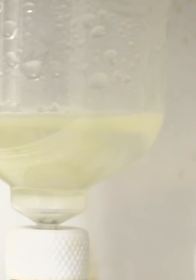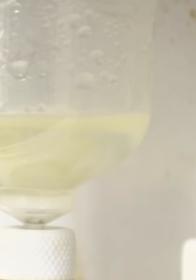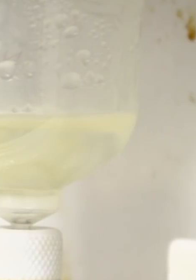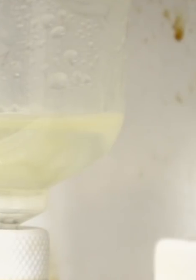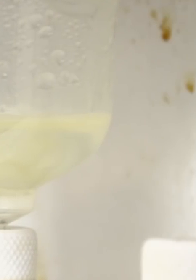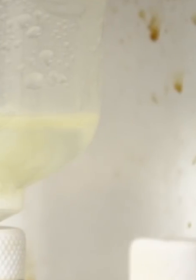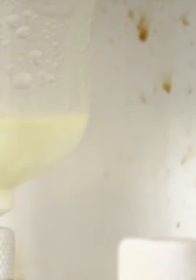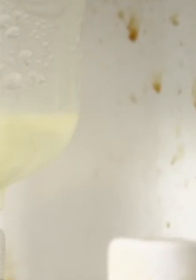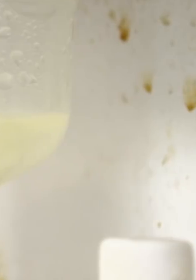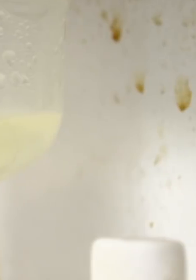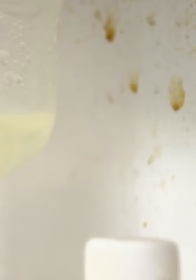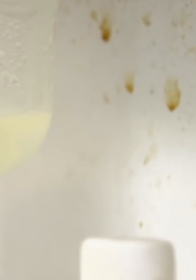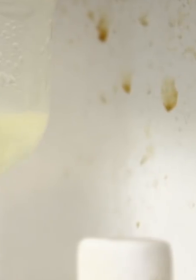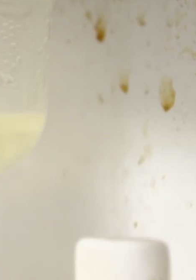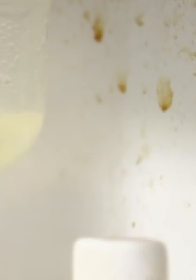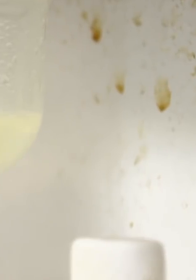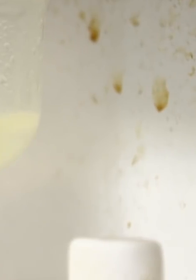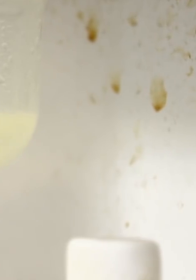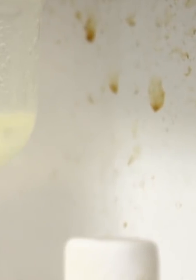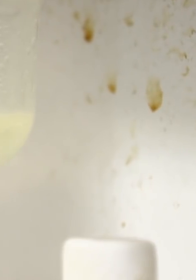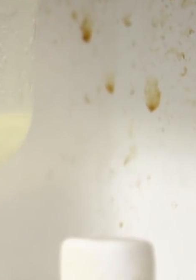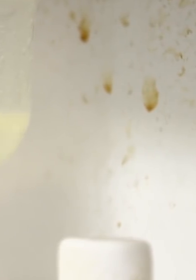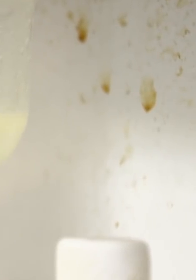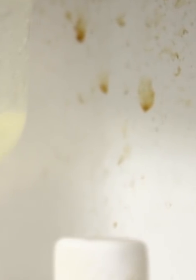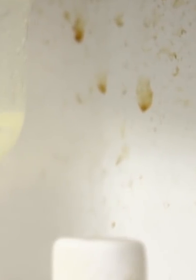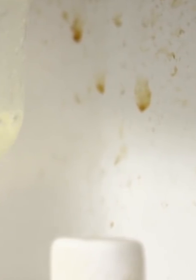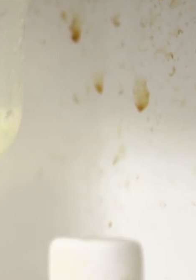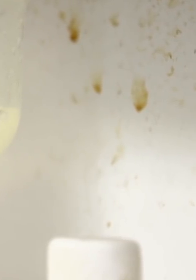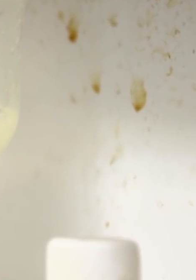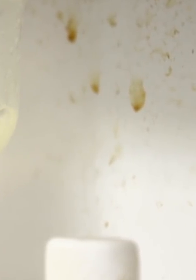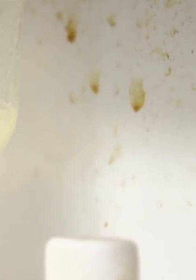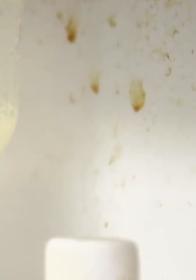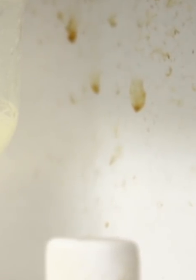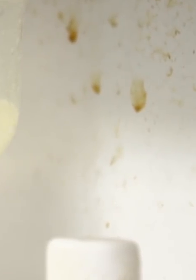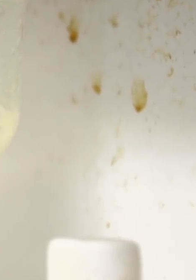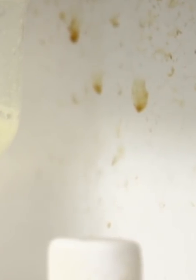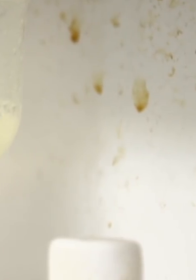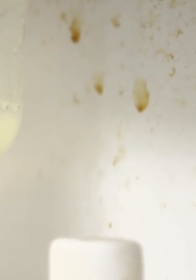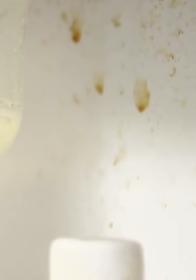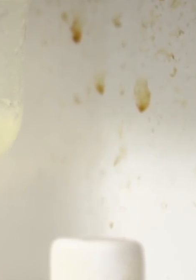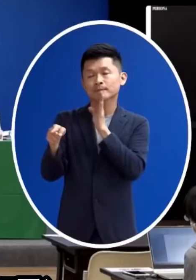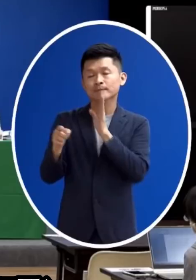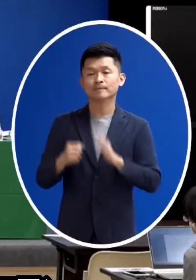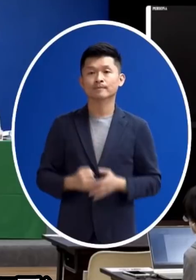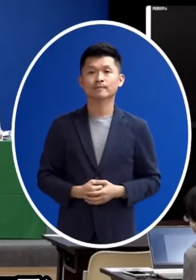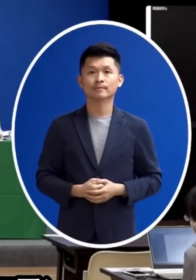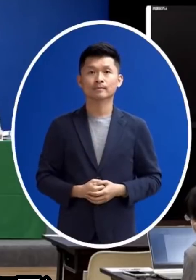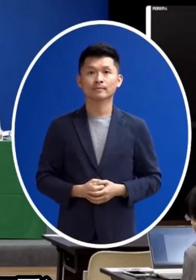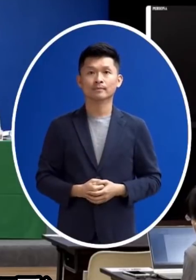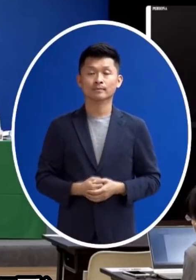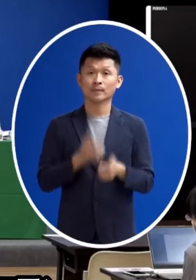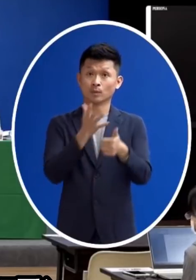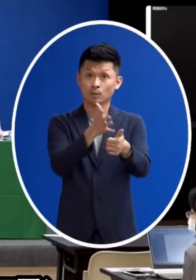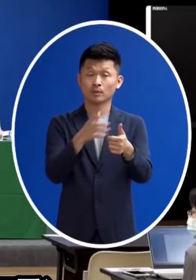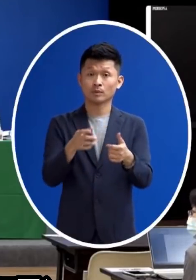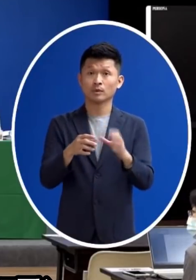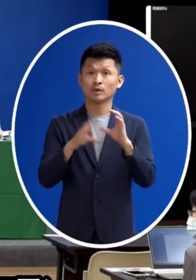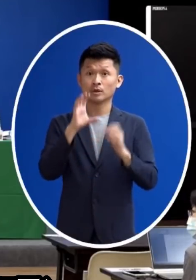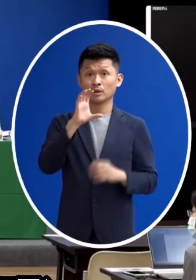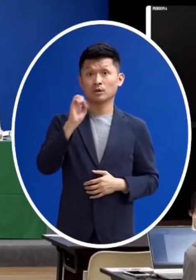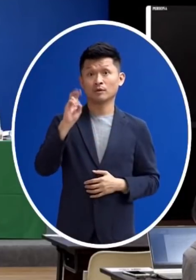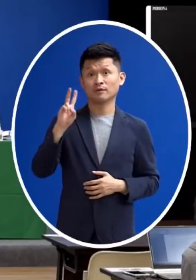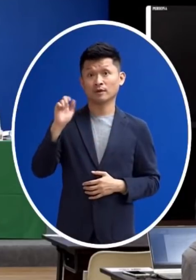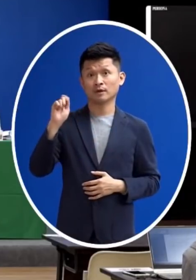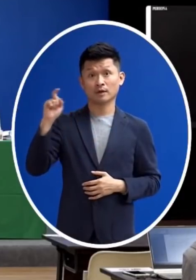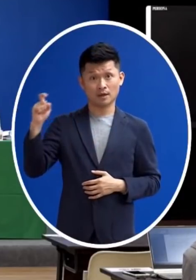约，那就是最后在等定金跟 final 的一个契约的一个确定。 所以加上 COVAX， 我们起